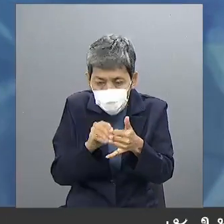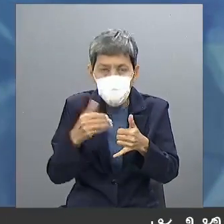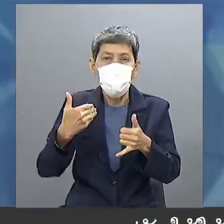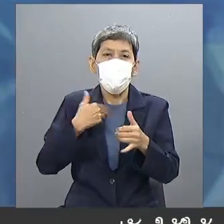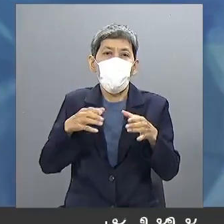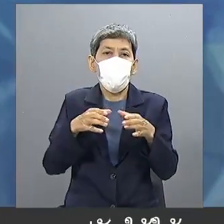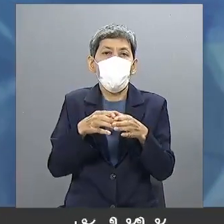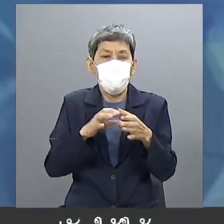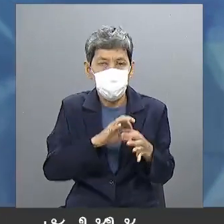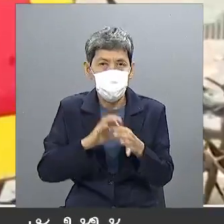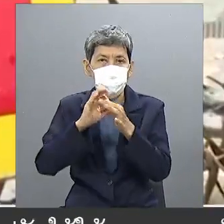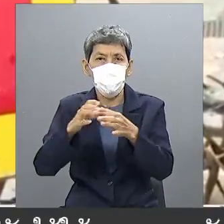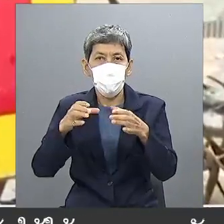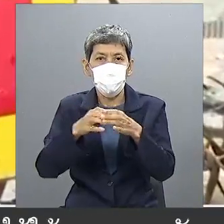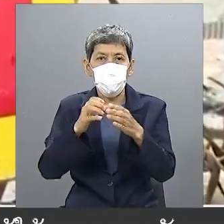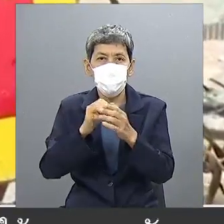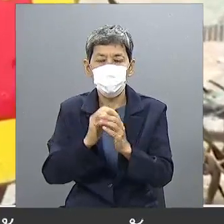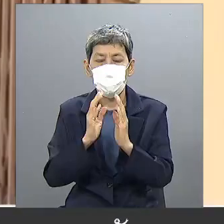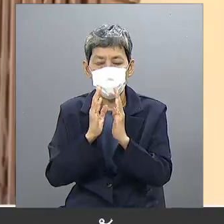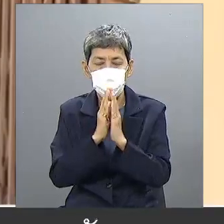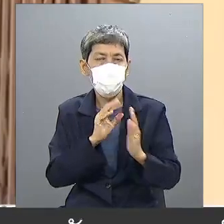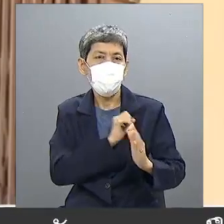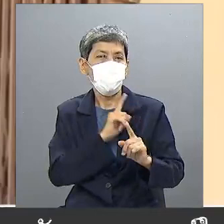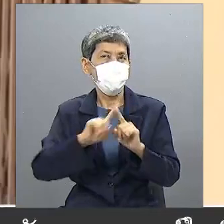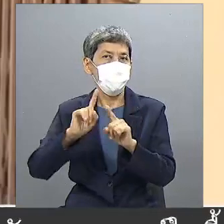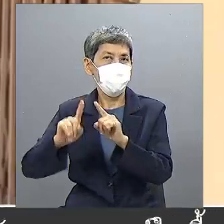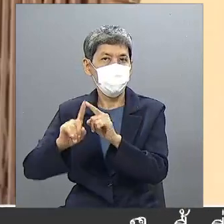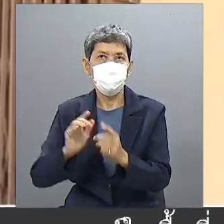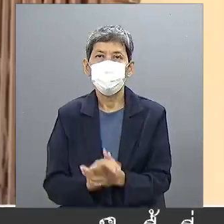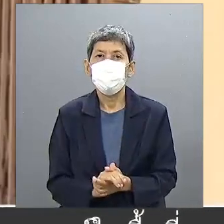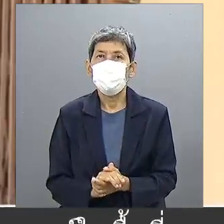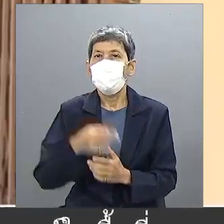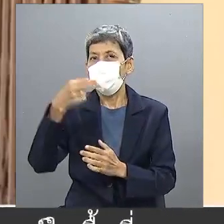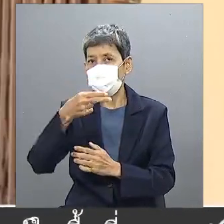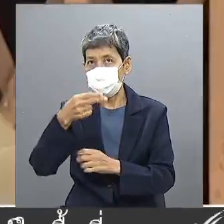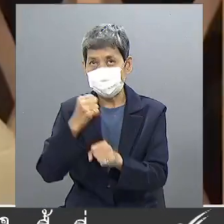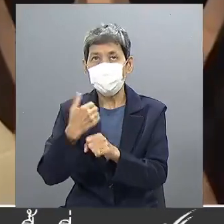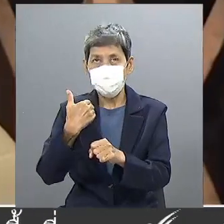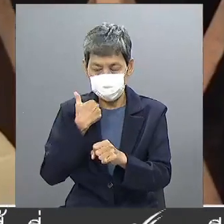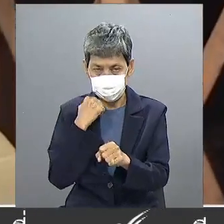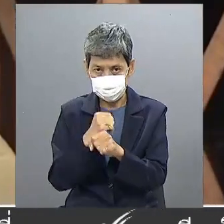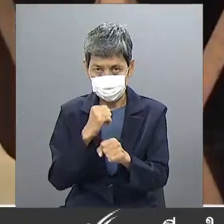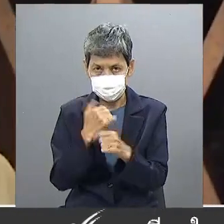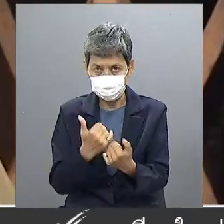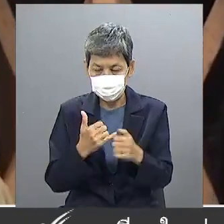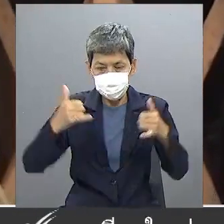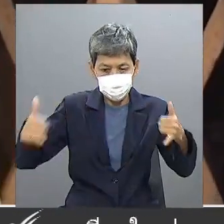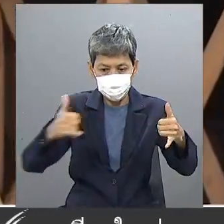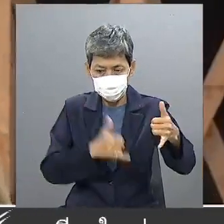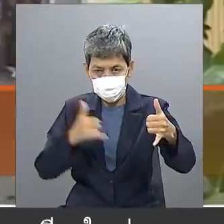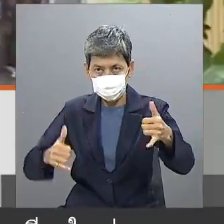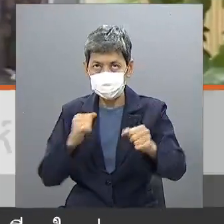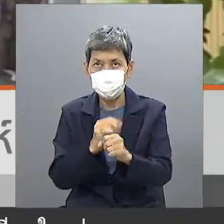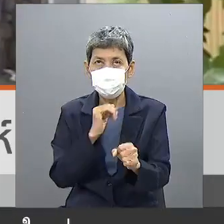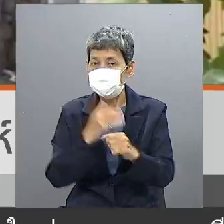งกับกลุ่มทางศาสนาค่ะนครโฮจิมินห์เริ่มใช้มาตรการเว้นระยะห่างและไม่อนุญาตให้จัดกิจกรรม